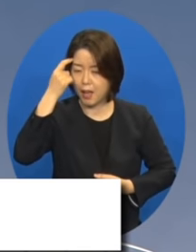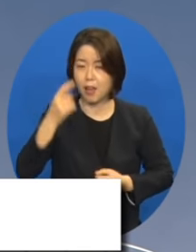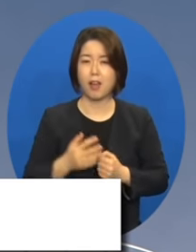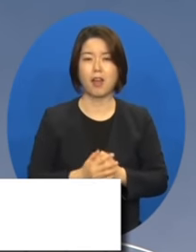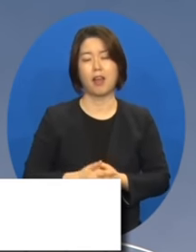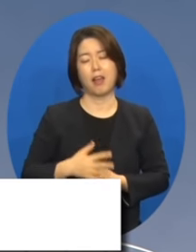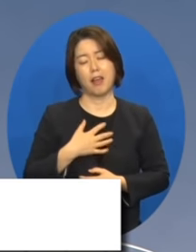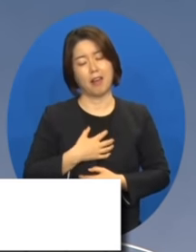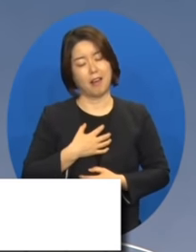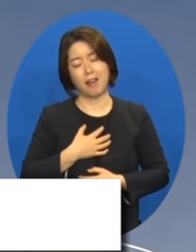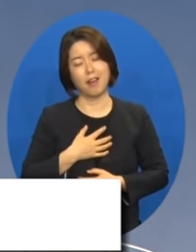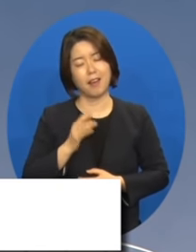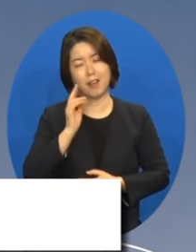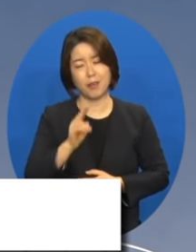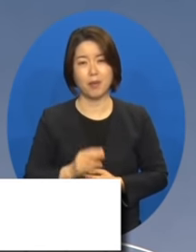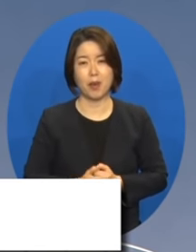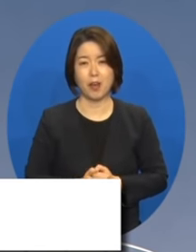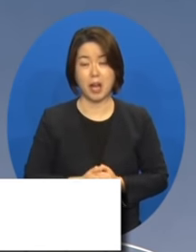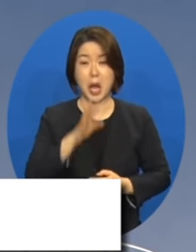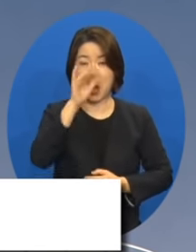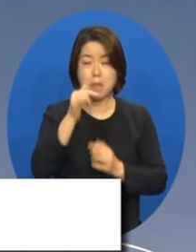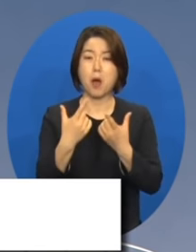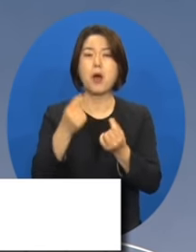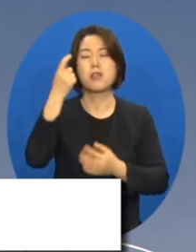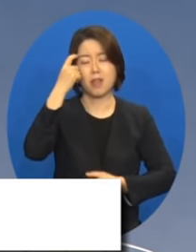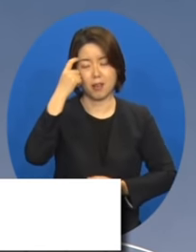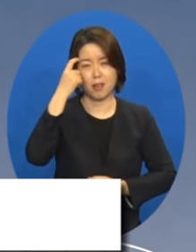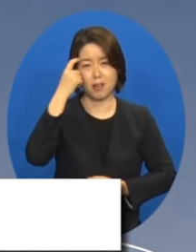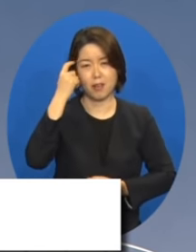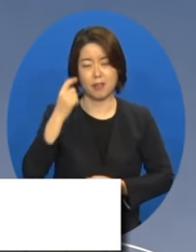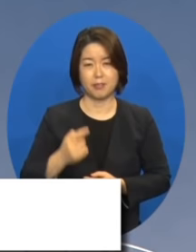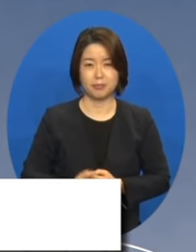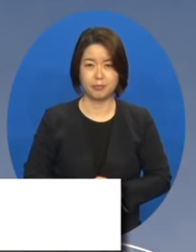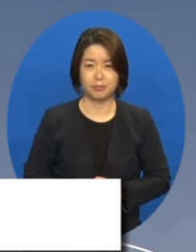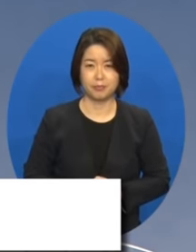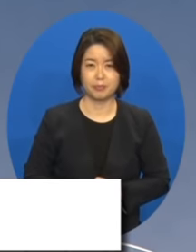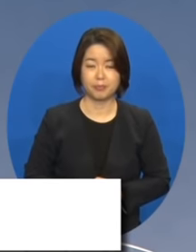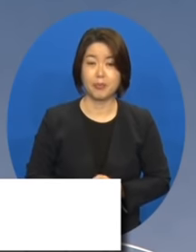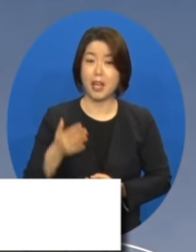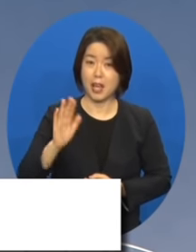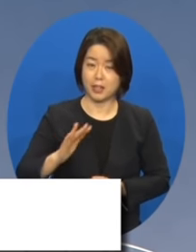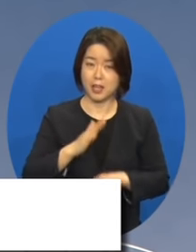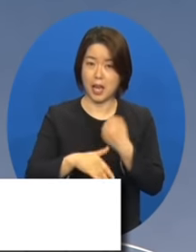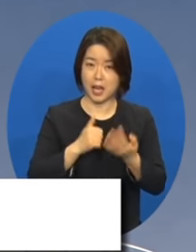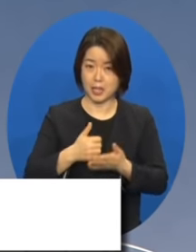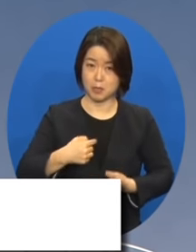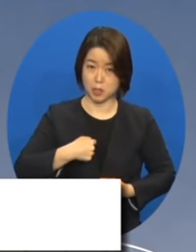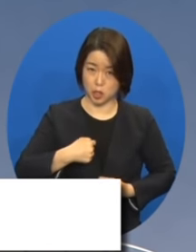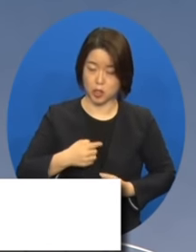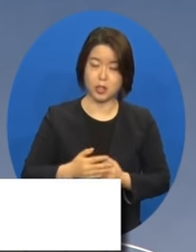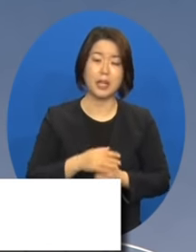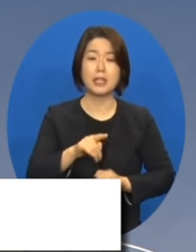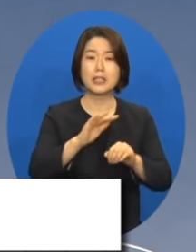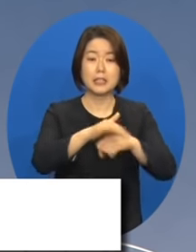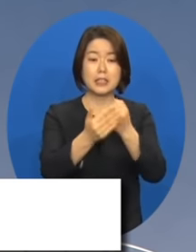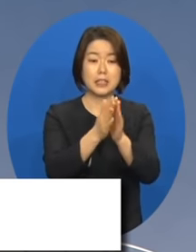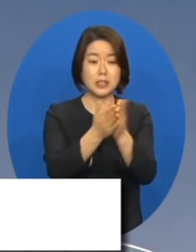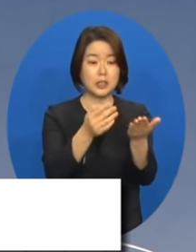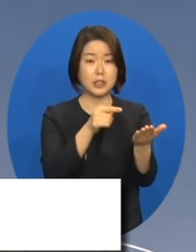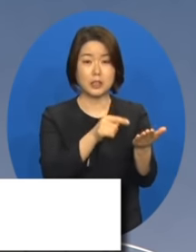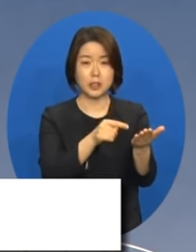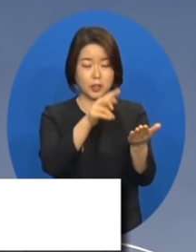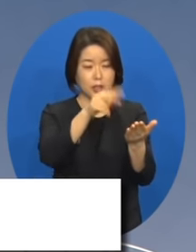늘 4 바보같은 생각을 했던 거죠 그런데 하나님께서 저에게 이 성경을 잃는